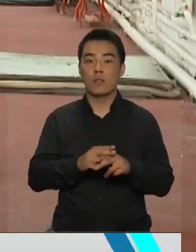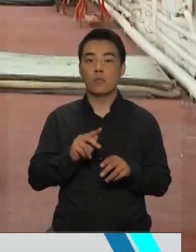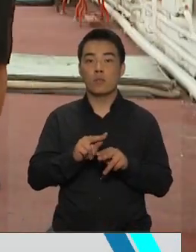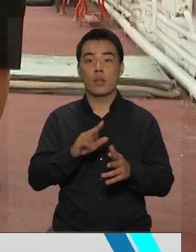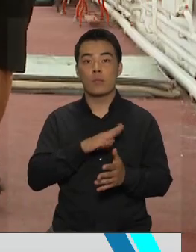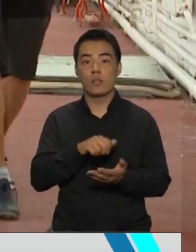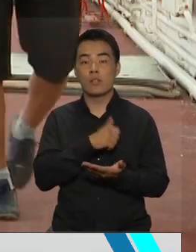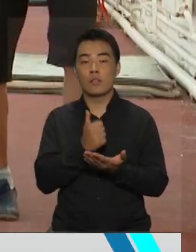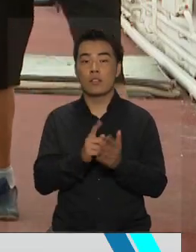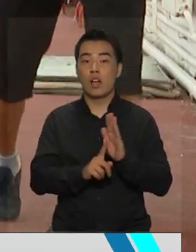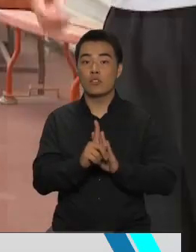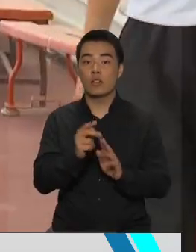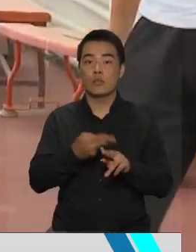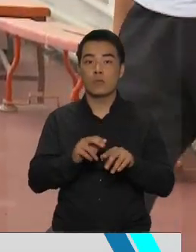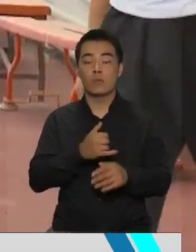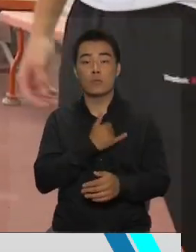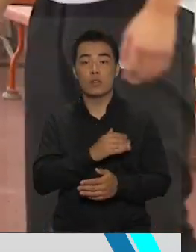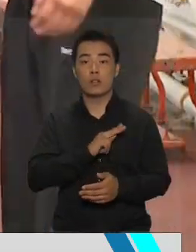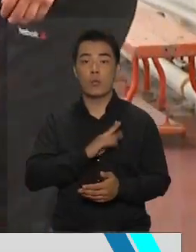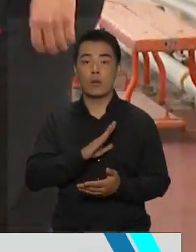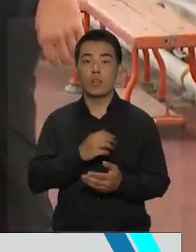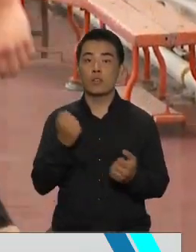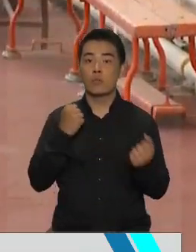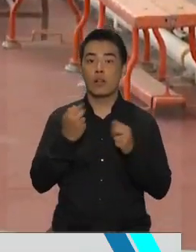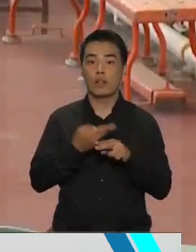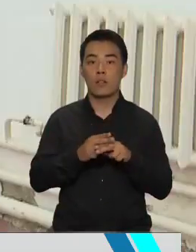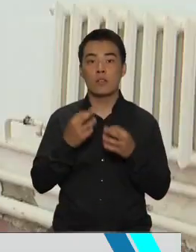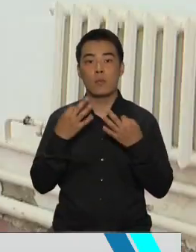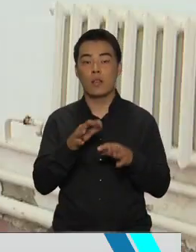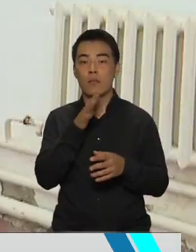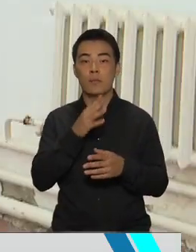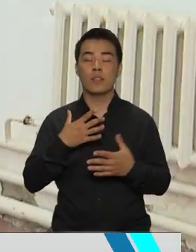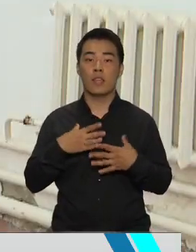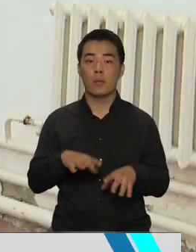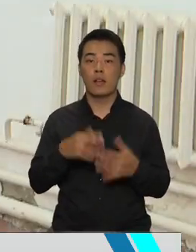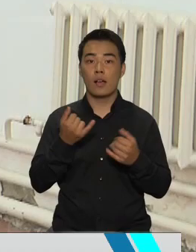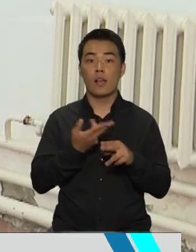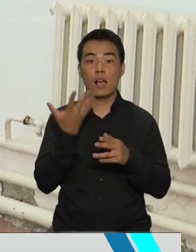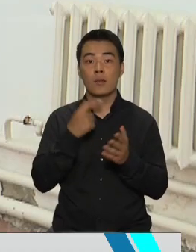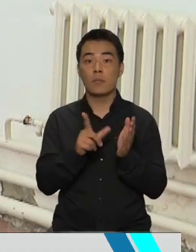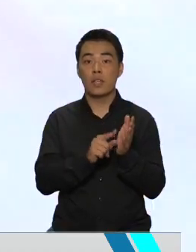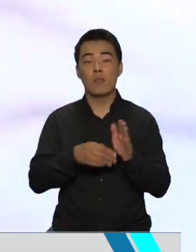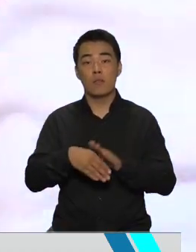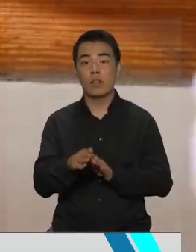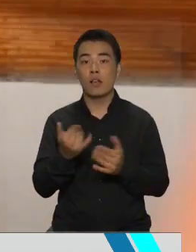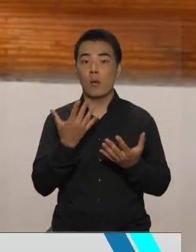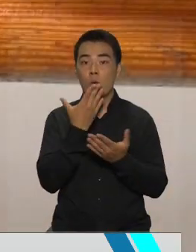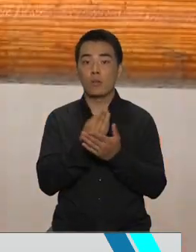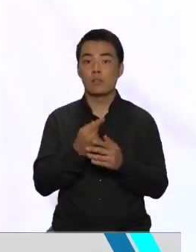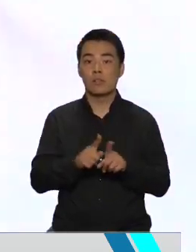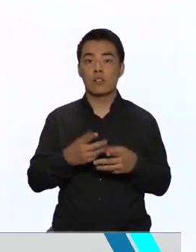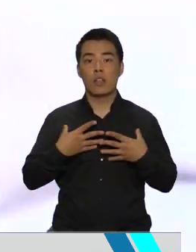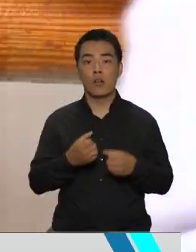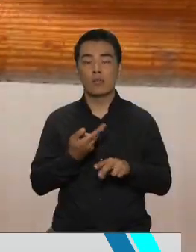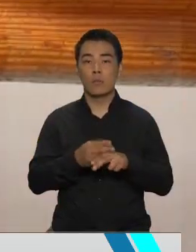сынып мұғалімі. Ұзақ жыл балаларға білім беріп, спортпен шұғылдануға бос уақыты болмапты. Алайда зейнетке шыққаннан кейін денсаулығы сыр бере